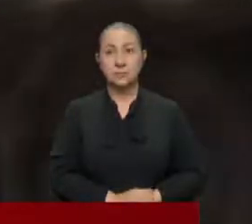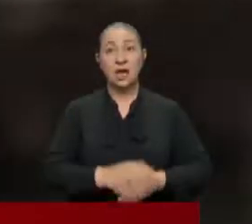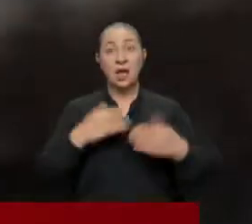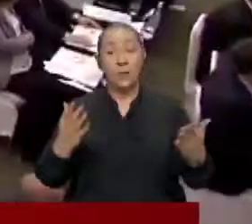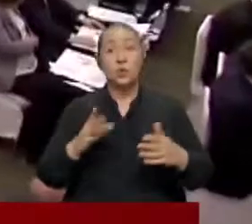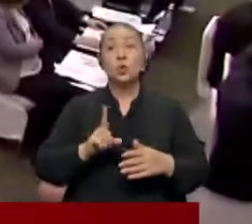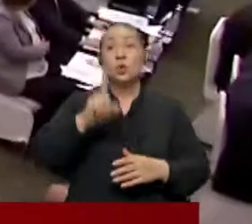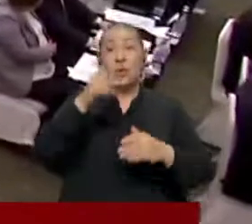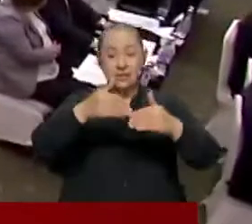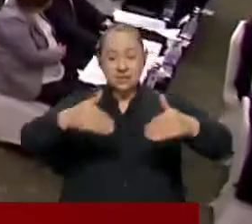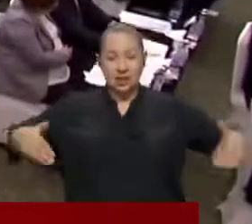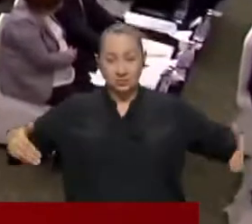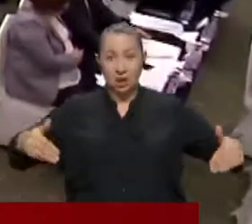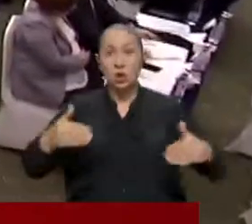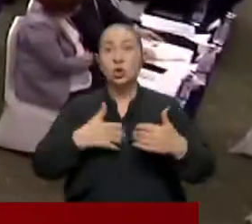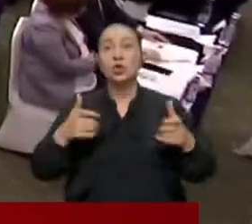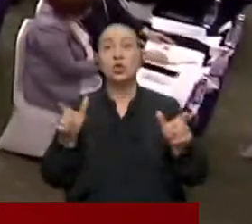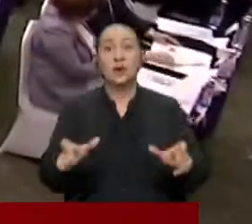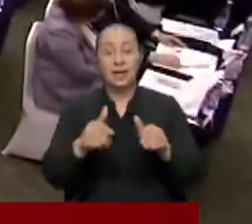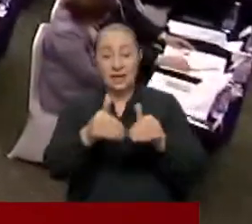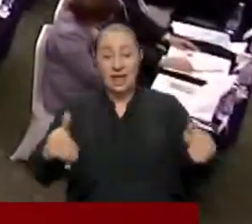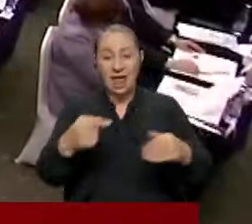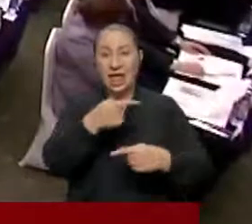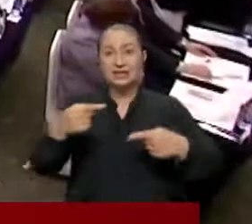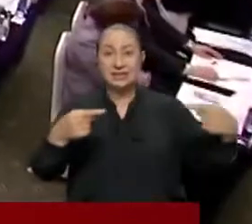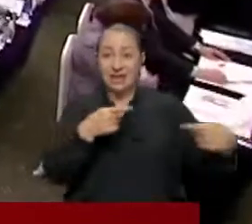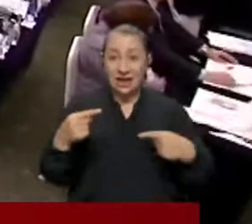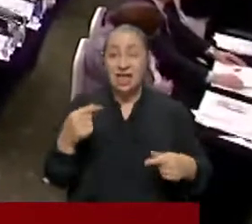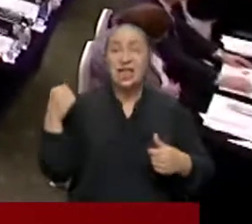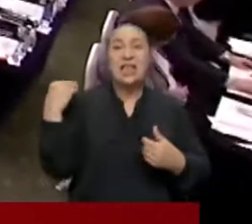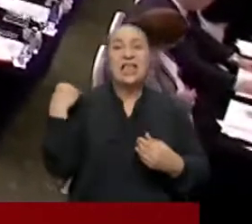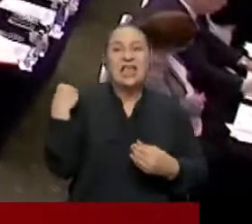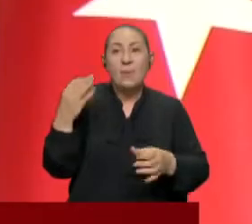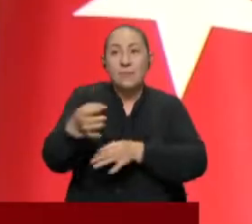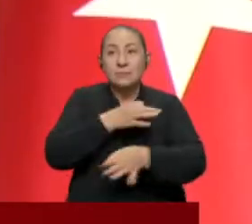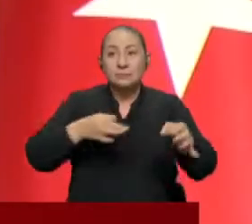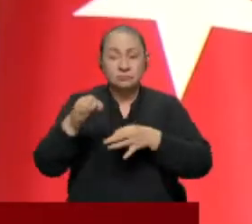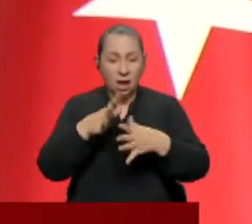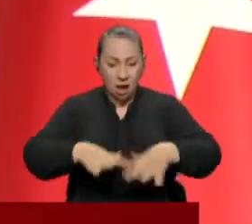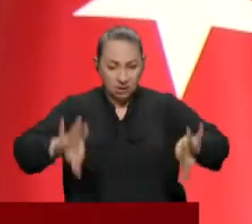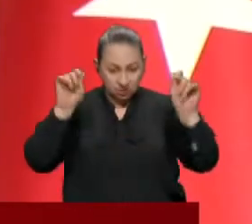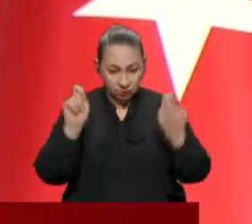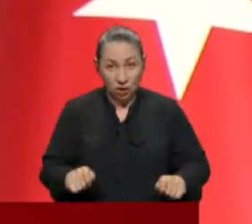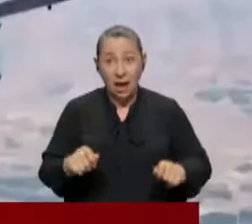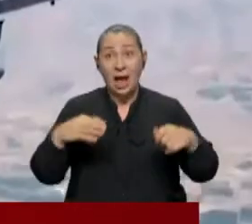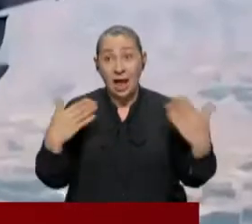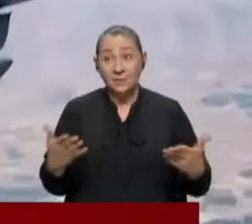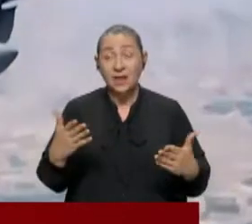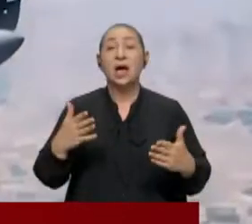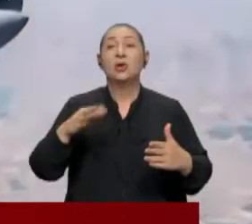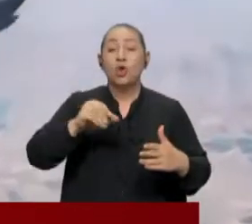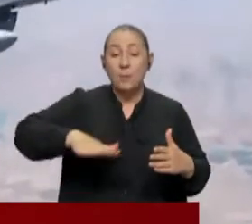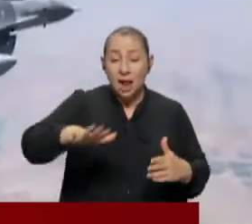Hem güney sınırlarımızdaki güvenlik hattımızın eksiklerini yeni harekatlarla tamamlayacak, hem de